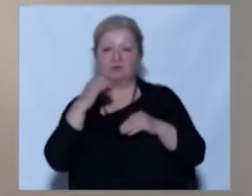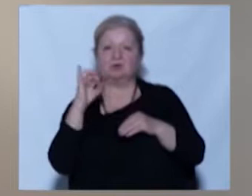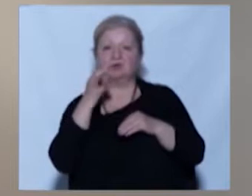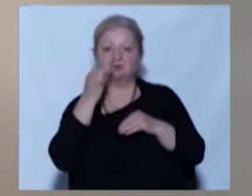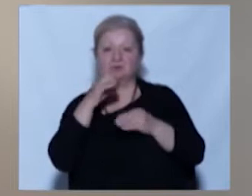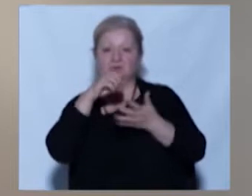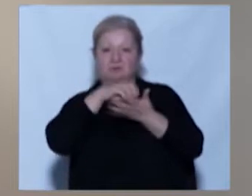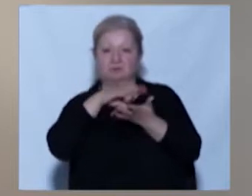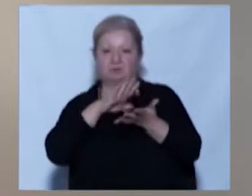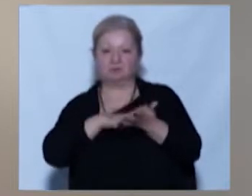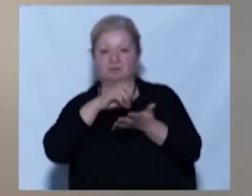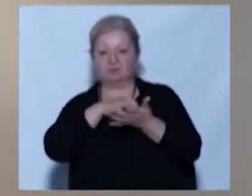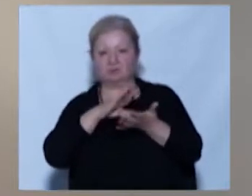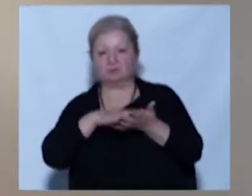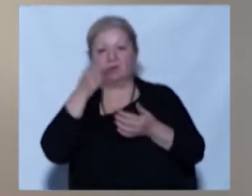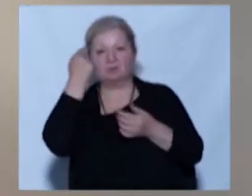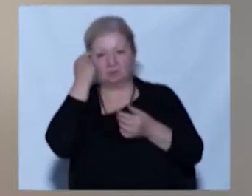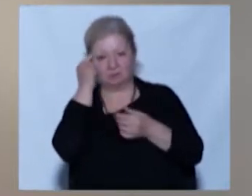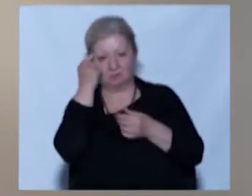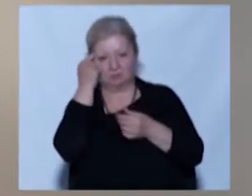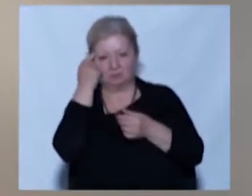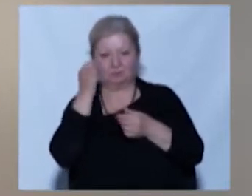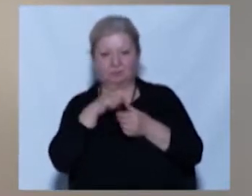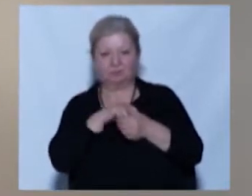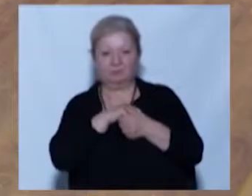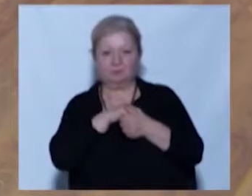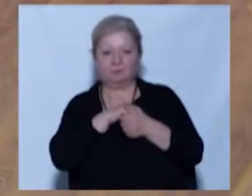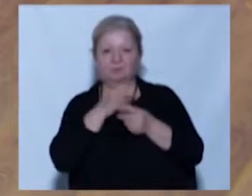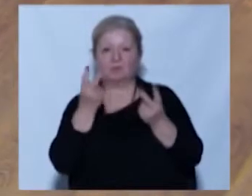შენი ოჯახის ისტორიის აღწერას ფიქრობ.